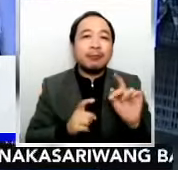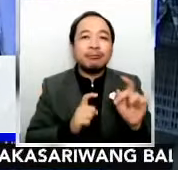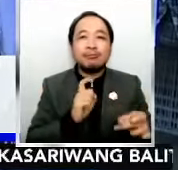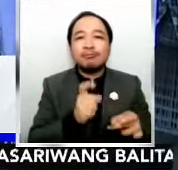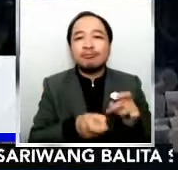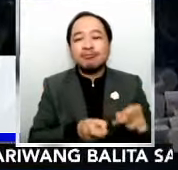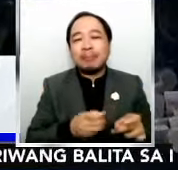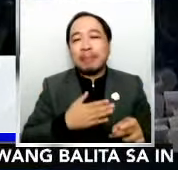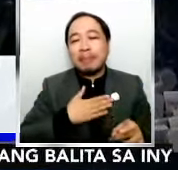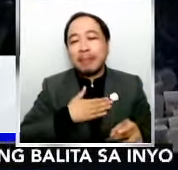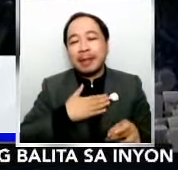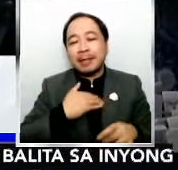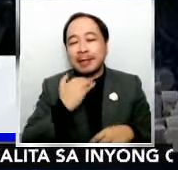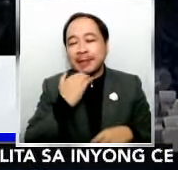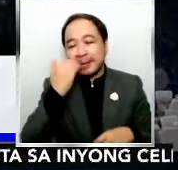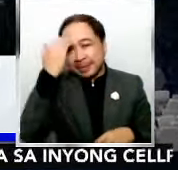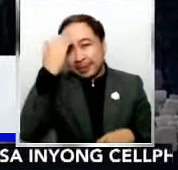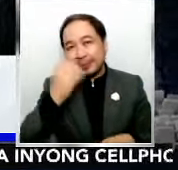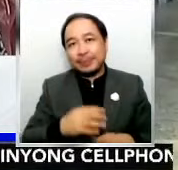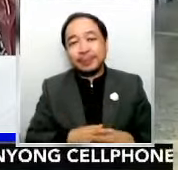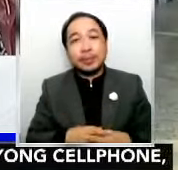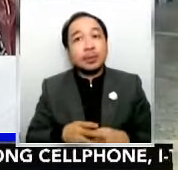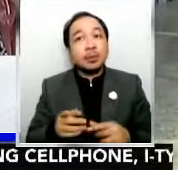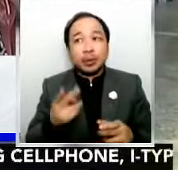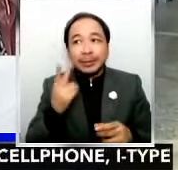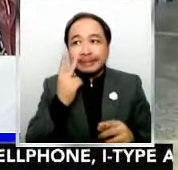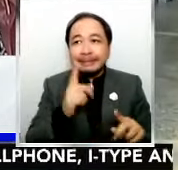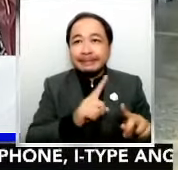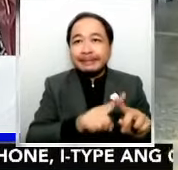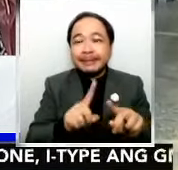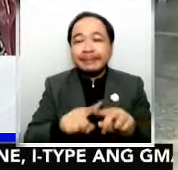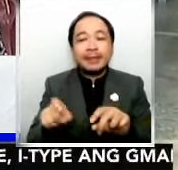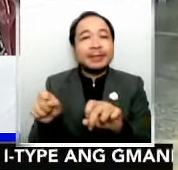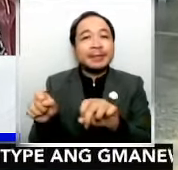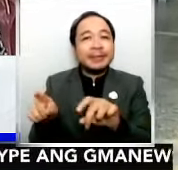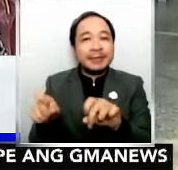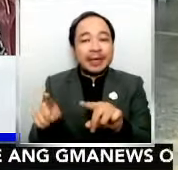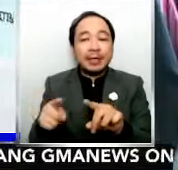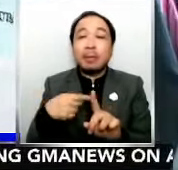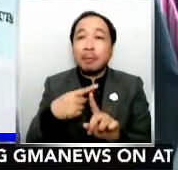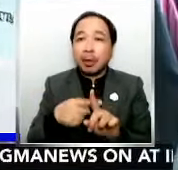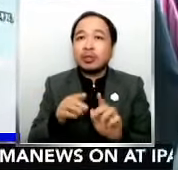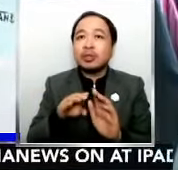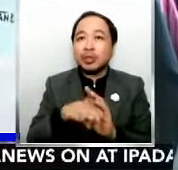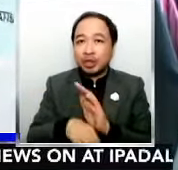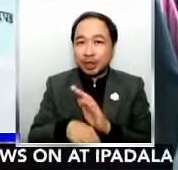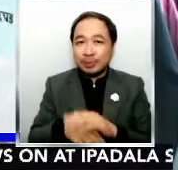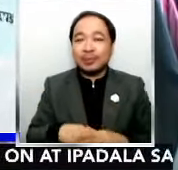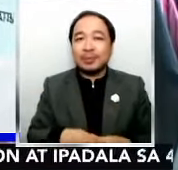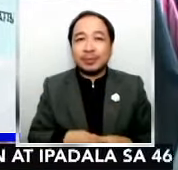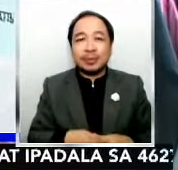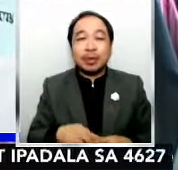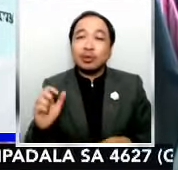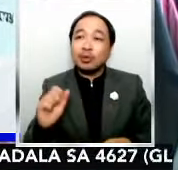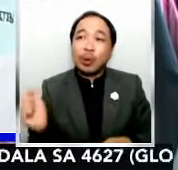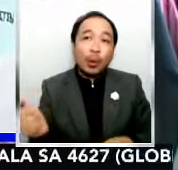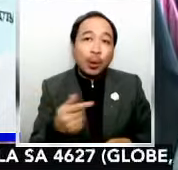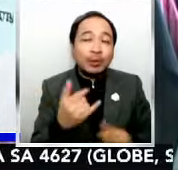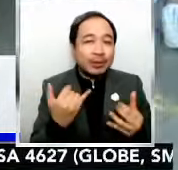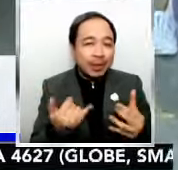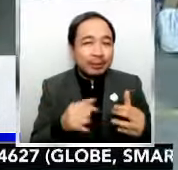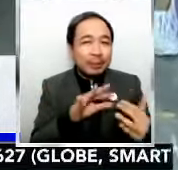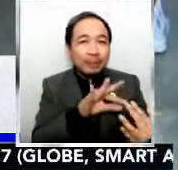Sari-sari na ang mabibili, presyong Divisoria pa. Mga beshi, ate, kuya, pili na kayo. Lahat ng klase ay 60-60 lang